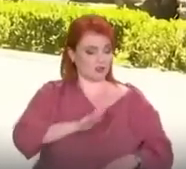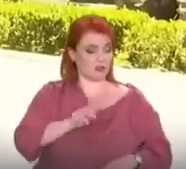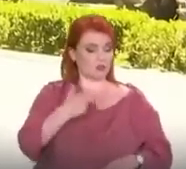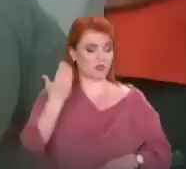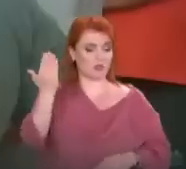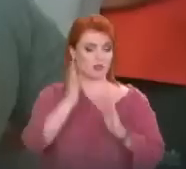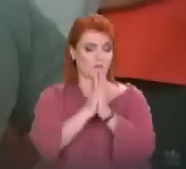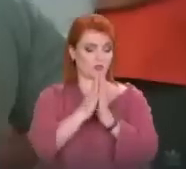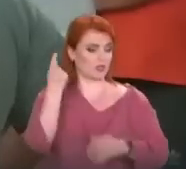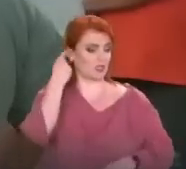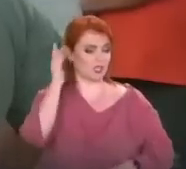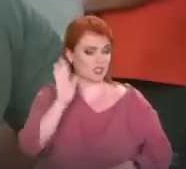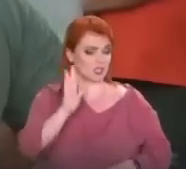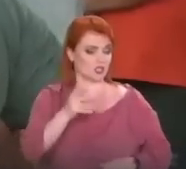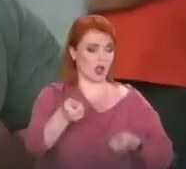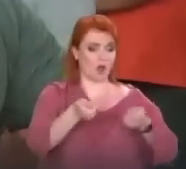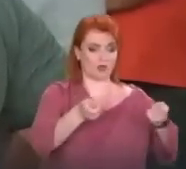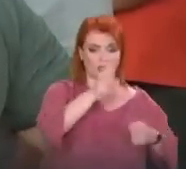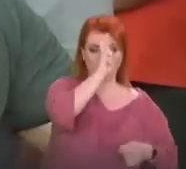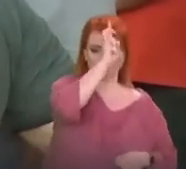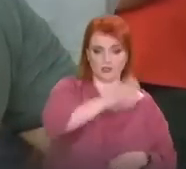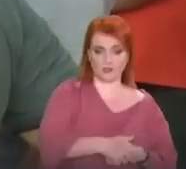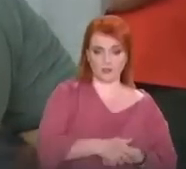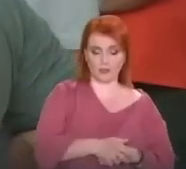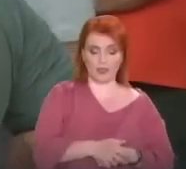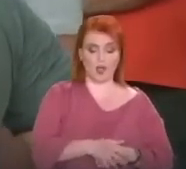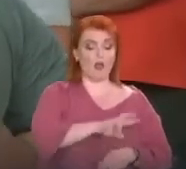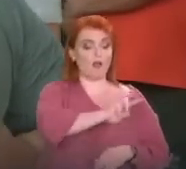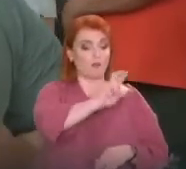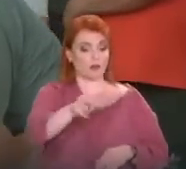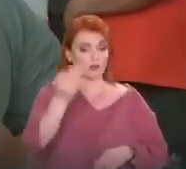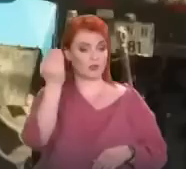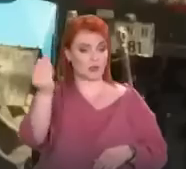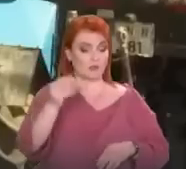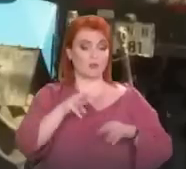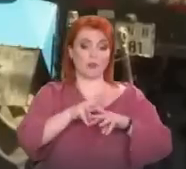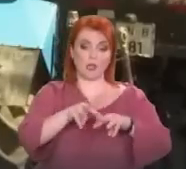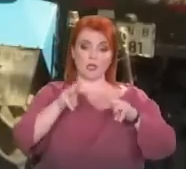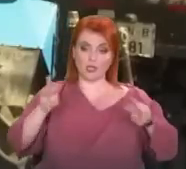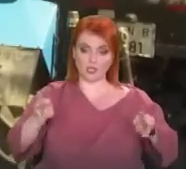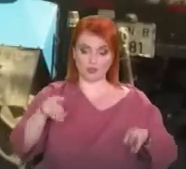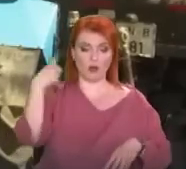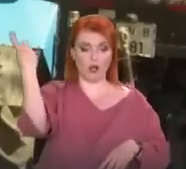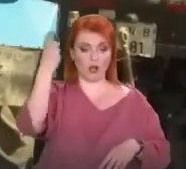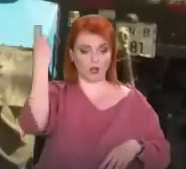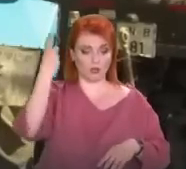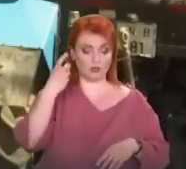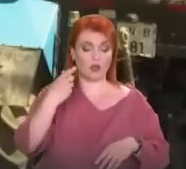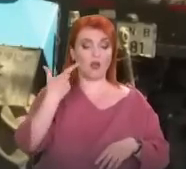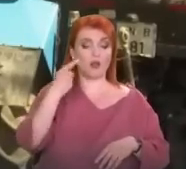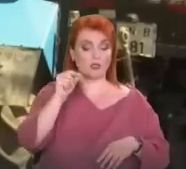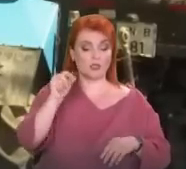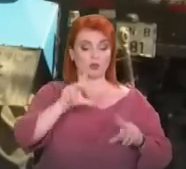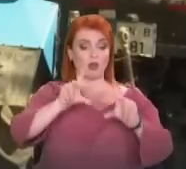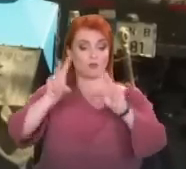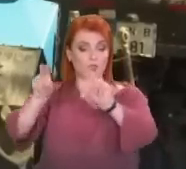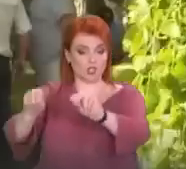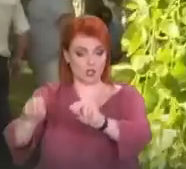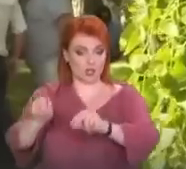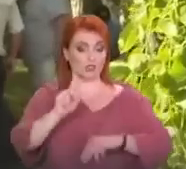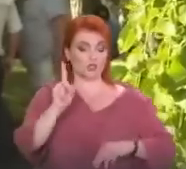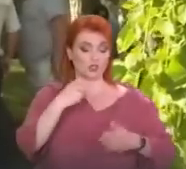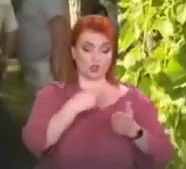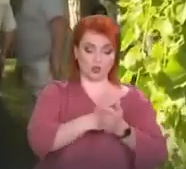de autorități. În fața manifestanților a venit ministrul Agriculturii Vladimir Bolea, care le-a dat asigurări că până în această seară va veni cu un